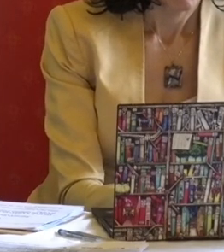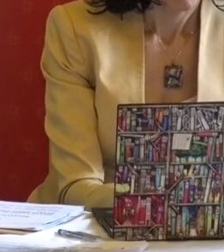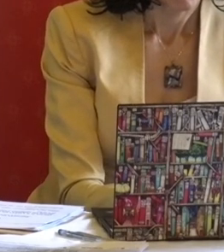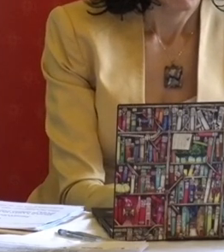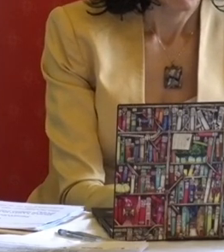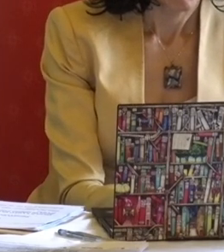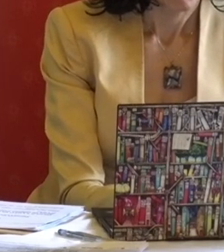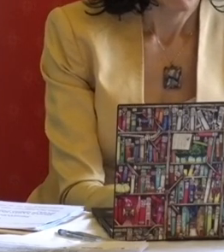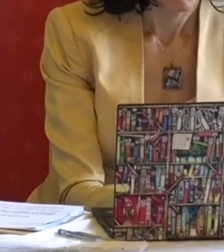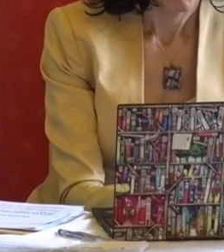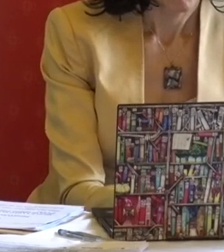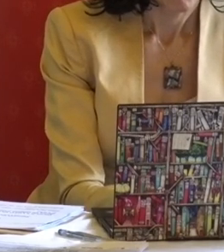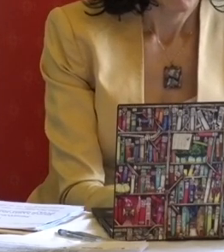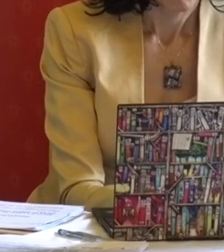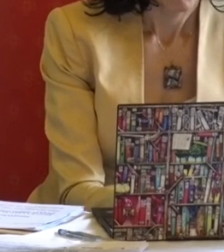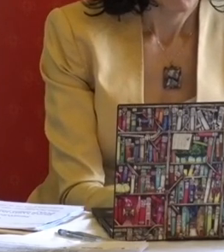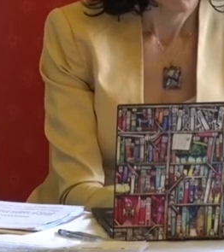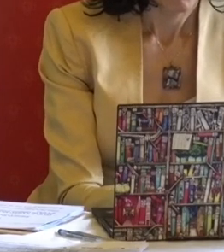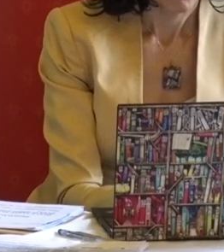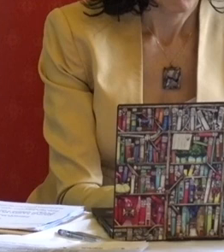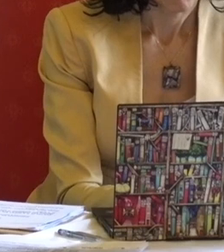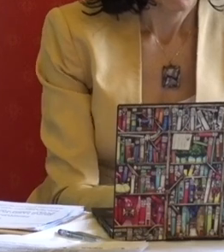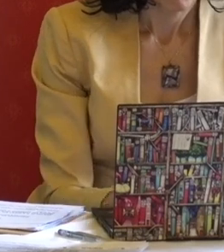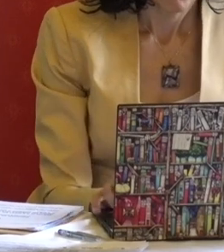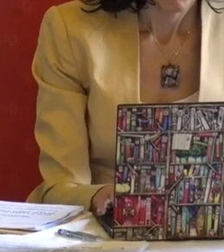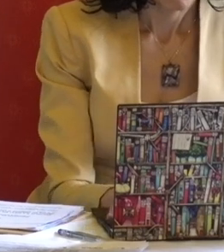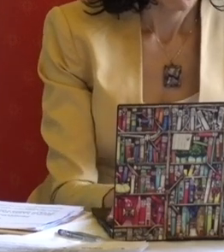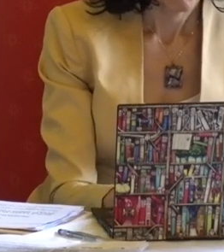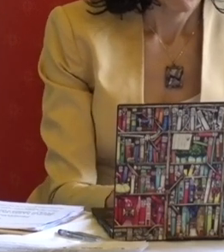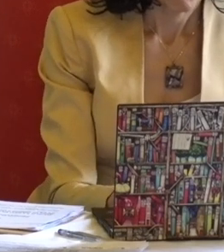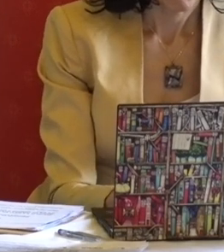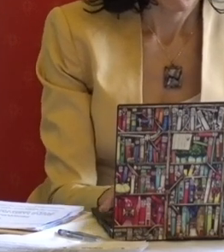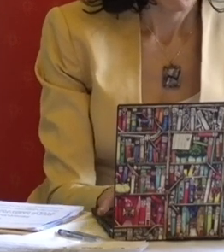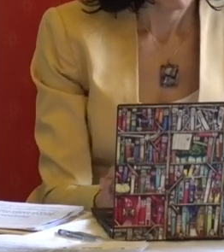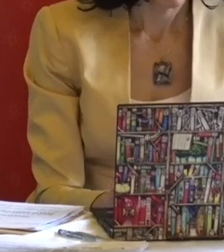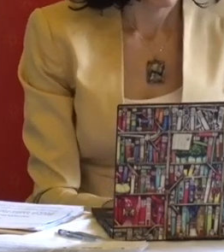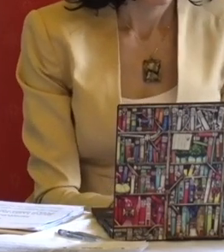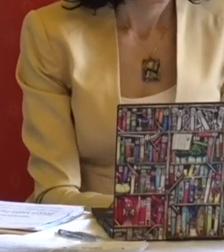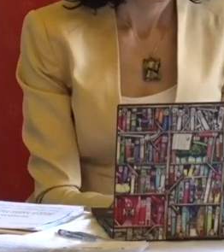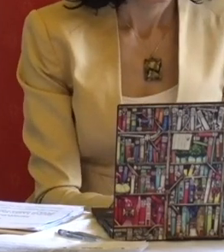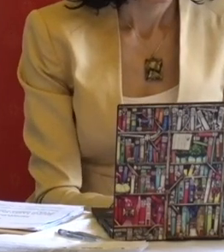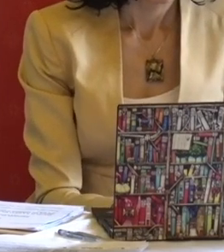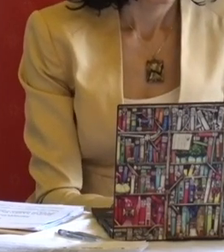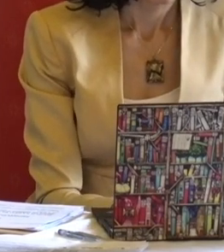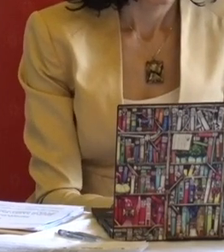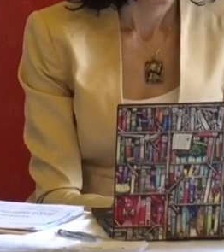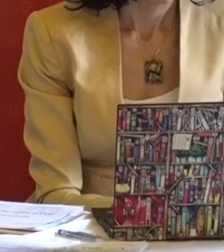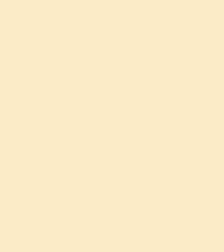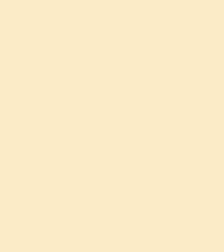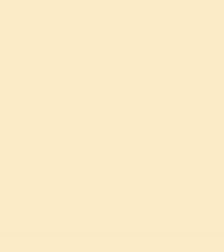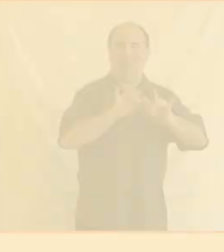práce s ohroženými skupinami, jako jsou lidé digitálně vyloučení nebo lidé se speciálními potřebami.